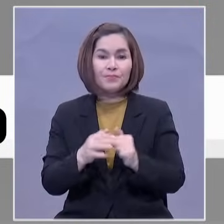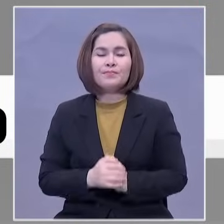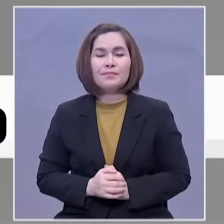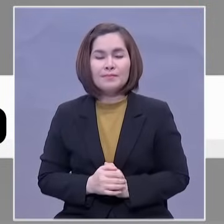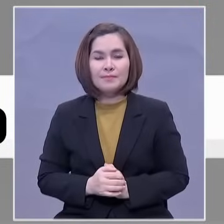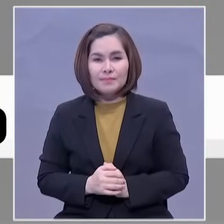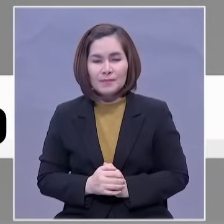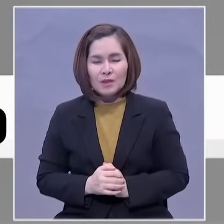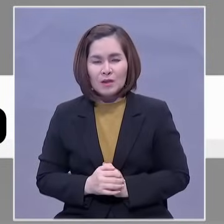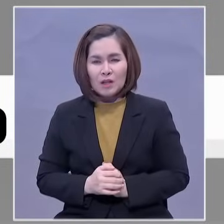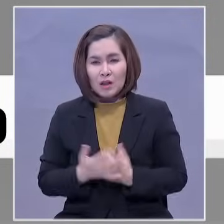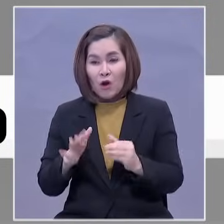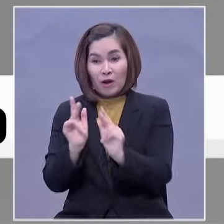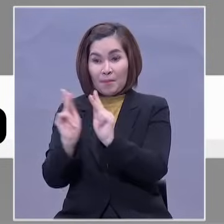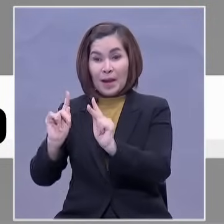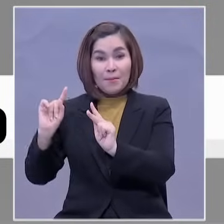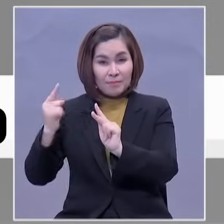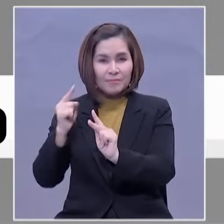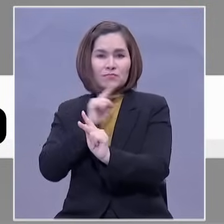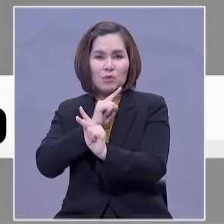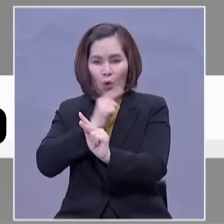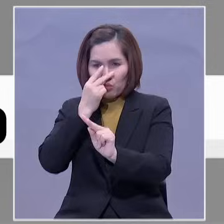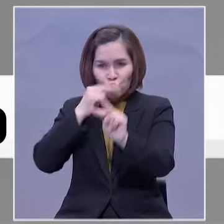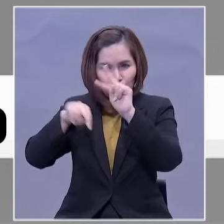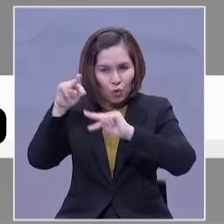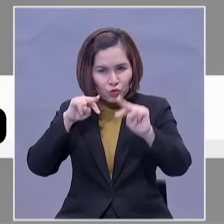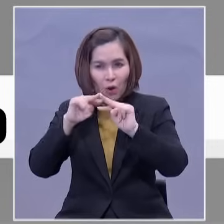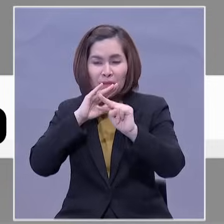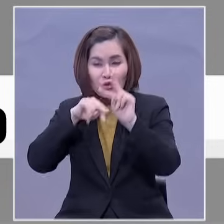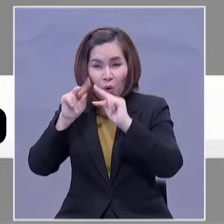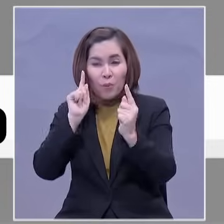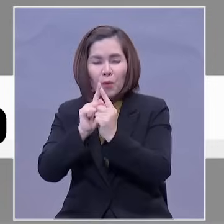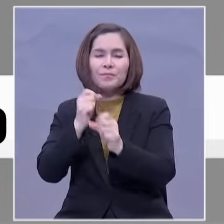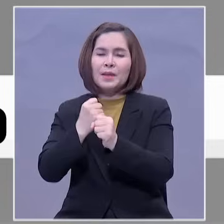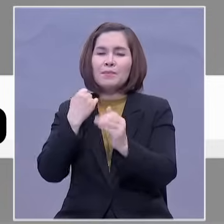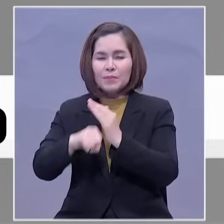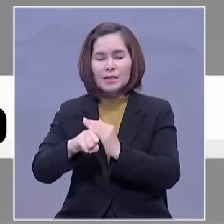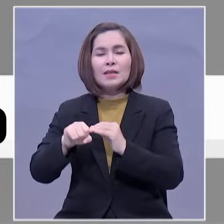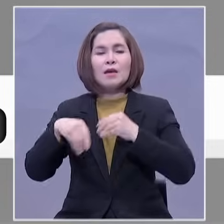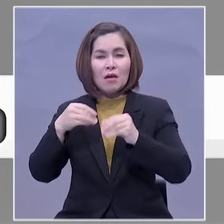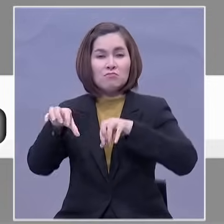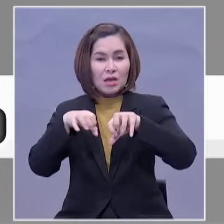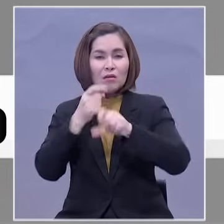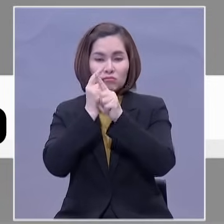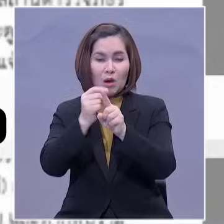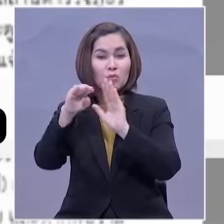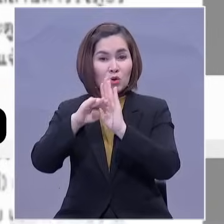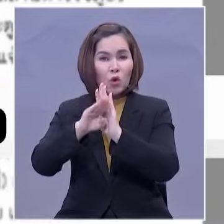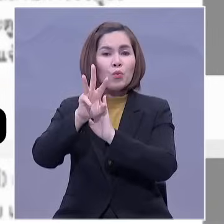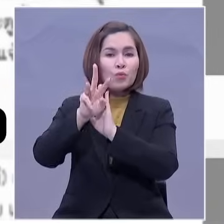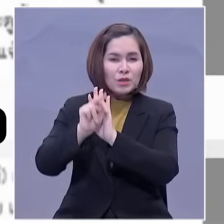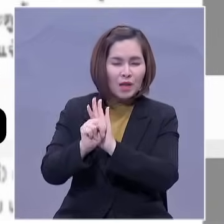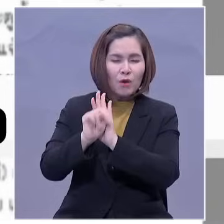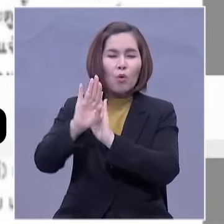ก็สั่งการให้ตรวจสอบข้อเท็จจริงถ้าผิดจริงก็จะต้องดำเนินคดีโดยเด็ดขาดทั้งทางวินัยแล้วก็ทางอาญาทางด้าน